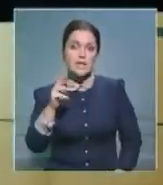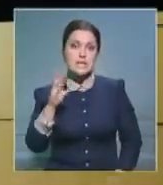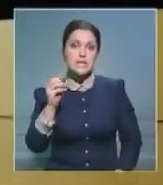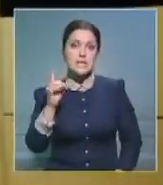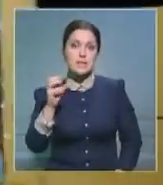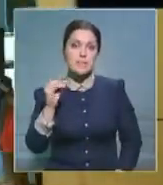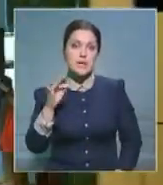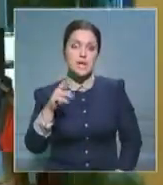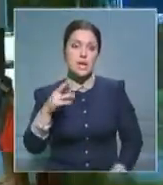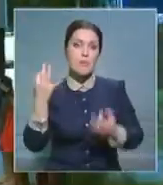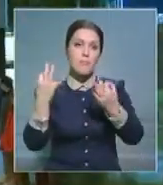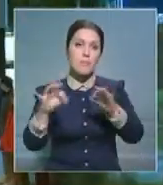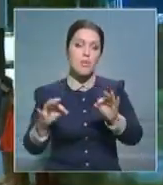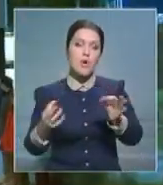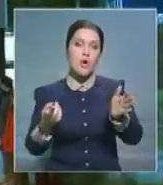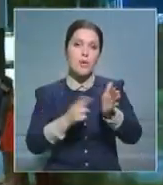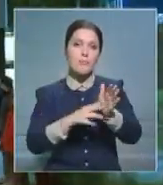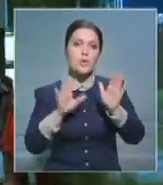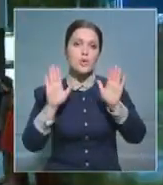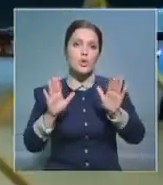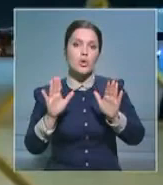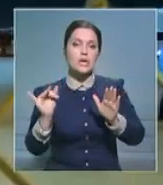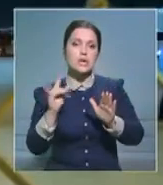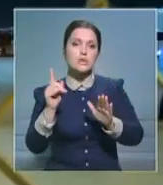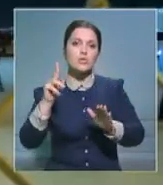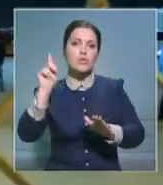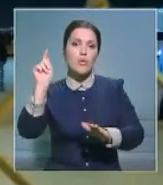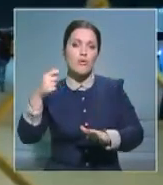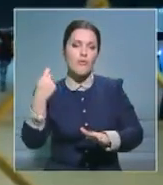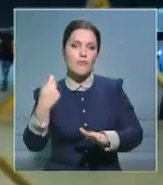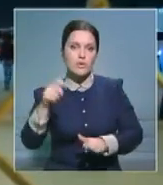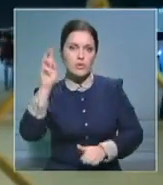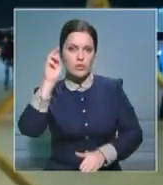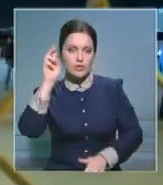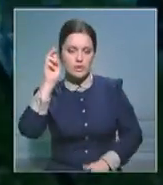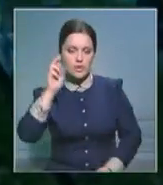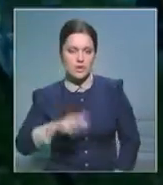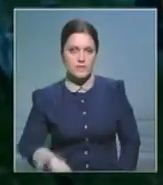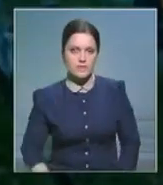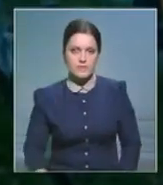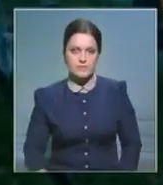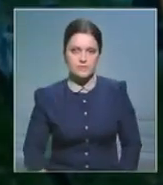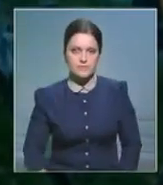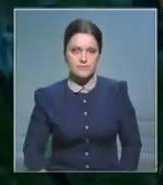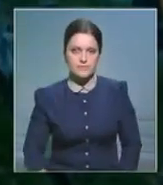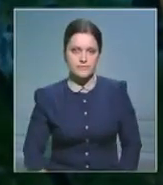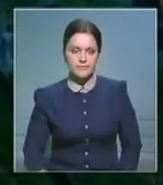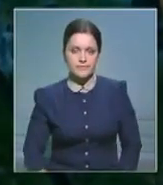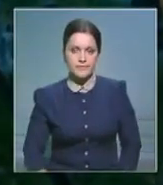Македония пропускают мигрантов только из охваченных войной государств.